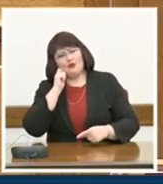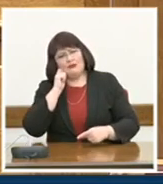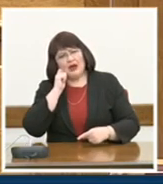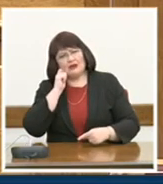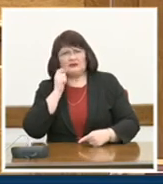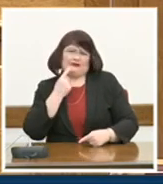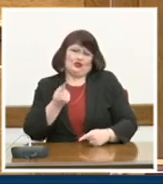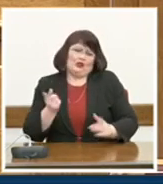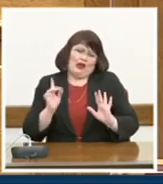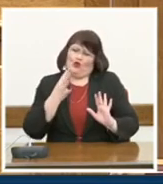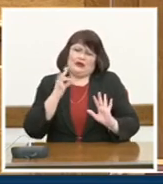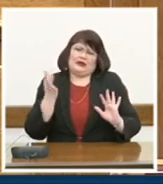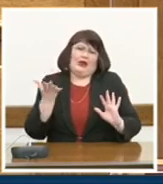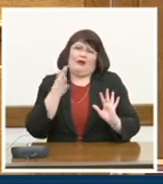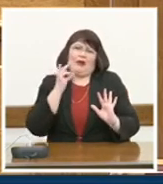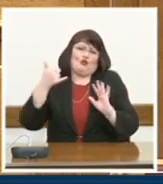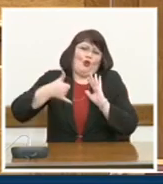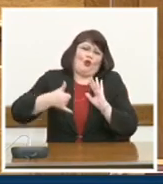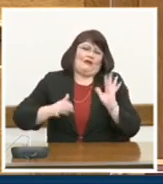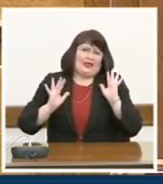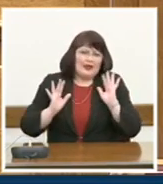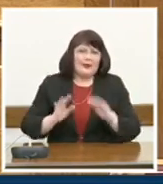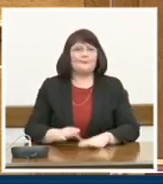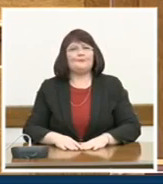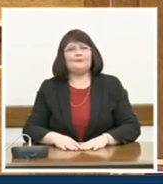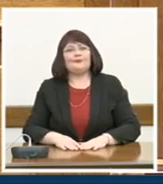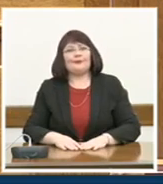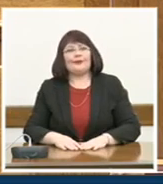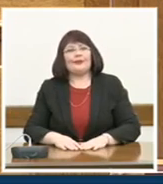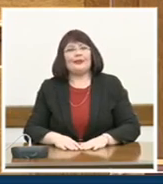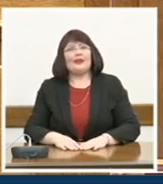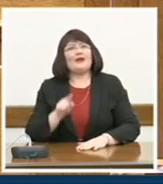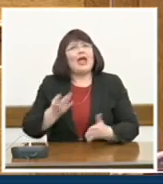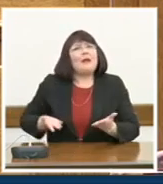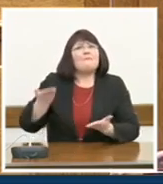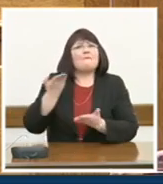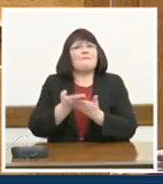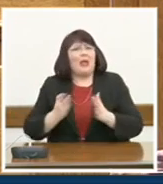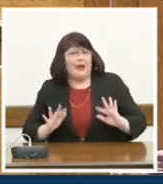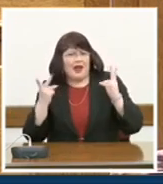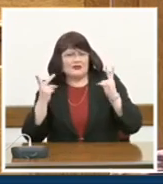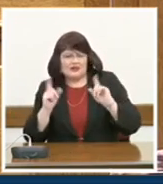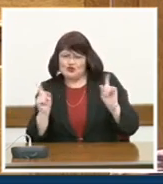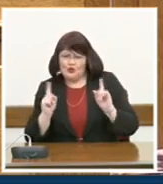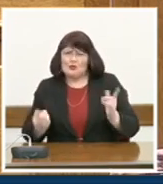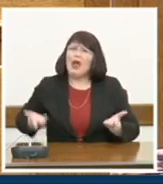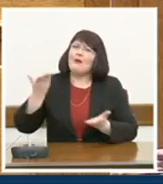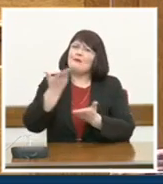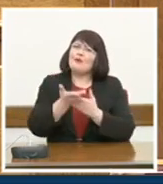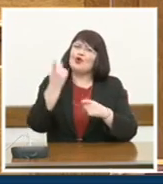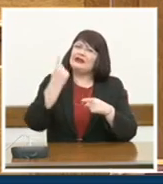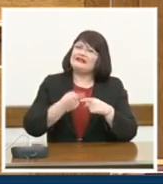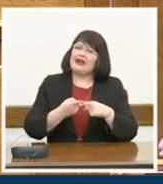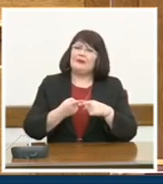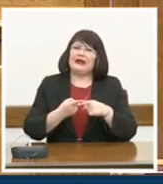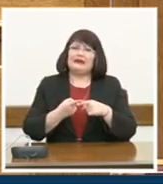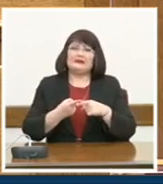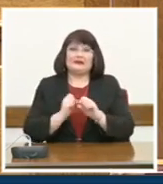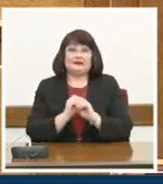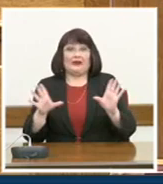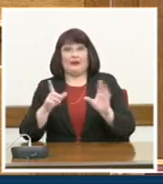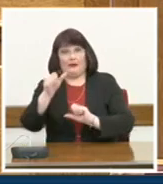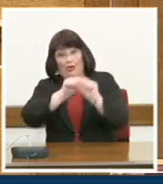λόγο. Δεν ήταν ούτε κάποια επαναστατική πρόταση, ούτε φυσικά μπορούσε να αλλάξει άρδιν το χαρακτήρα της